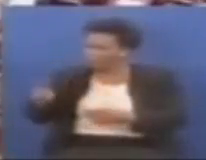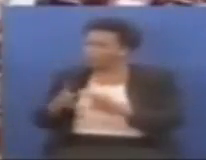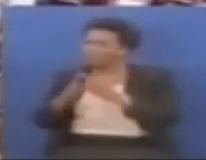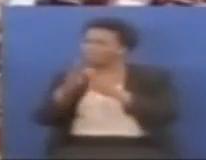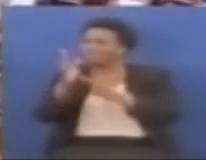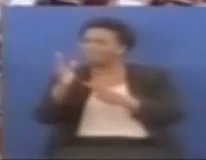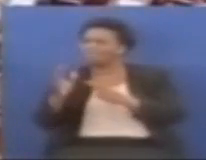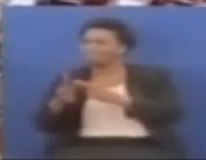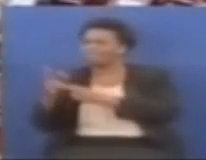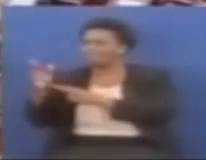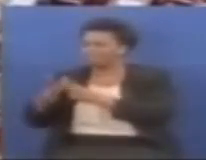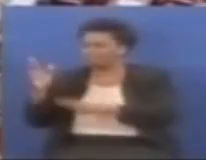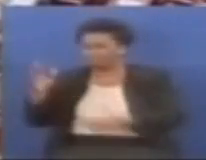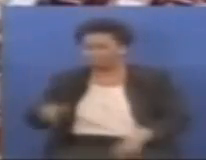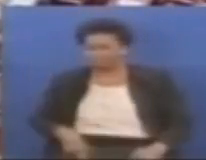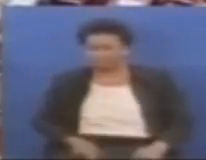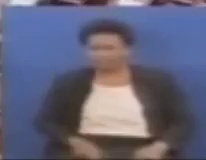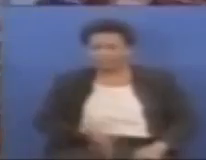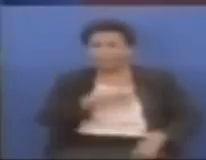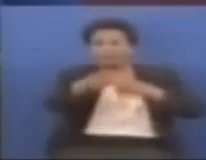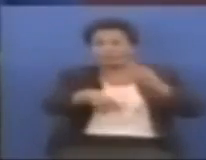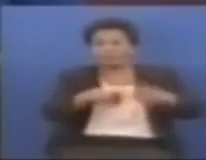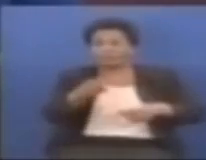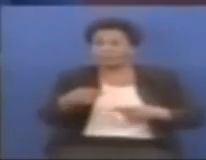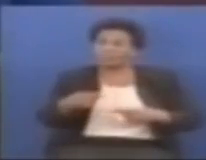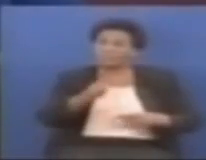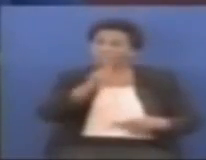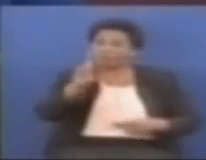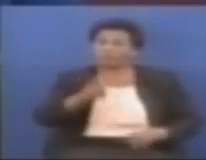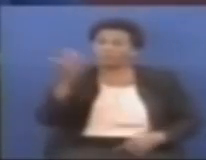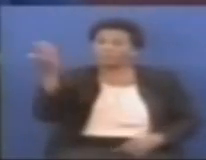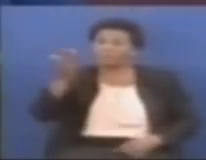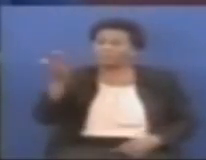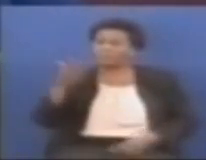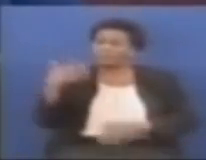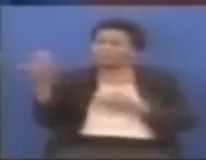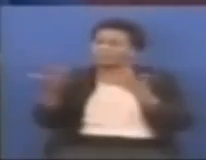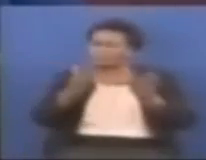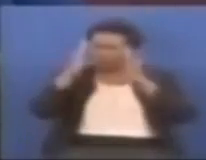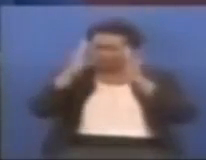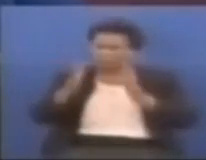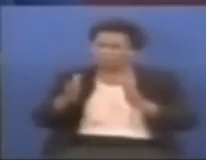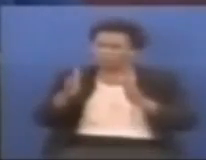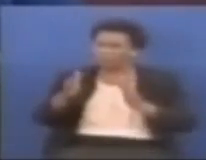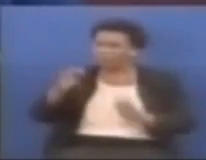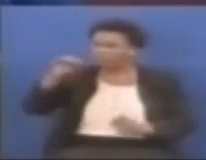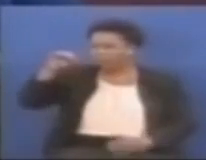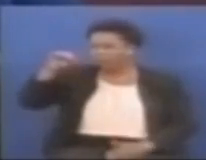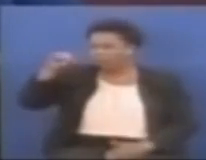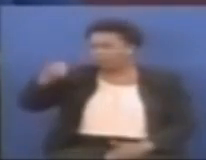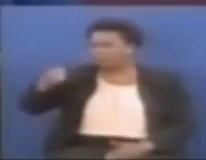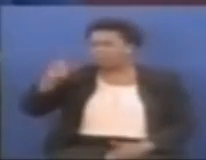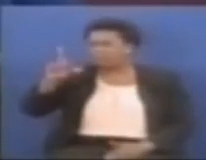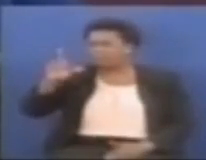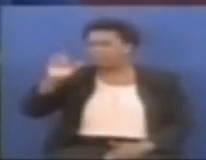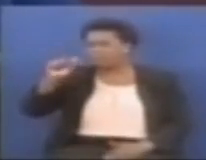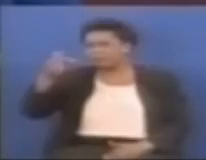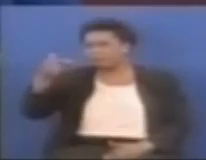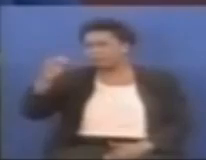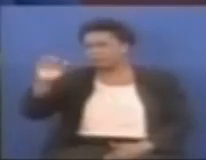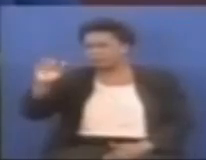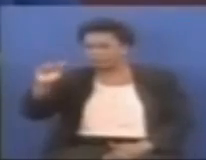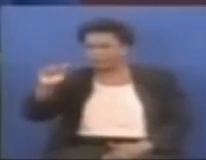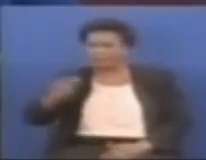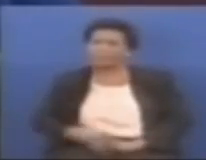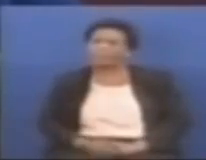Asante. Tunaendelea na wizara hiyo hiyo. Swali la Mheshimiwa Martha Moses Mlata kwa niaba ya Mheshimiwa